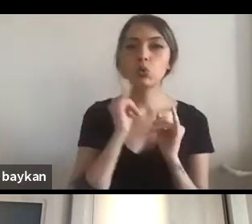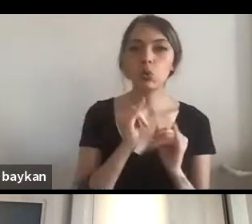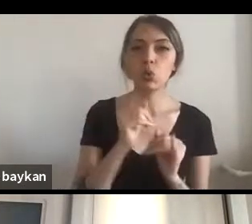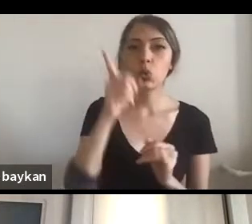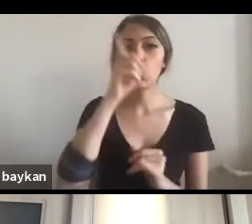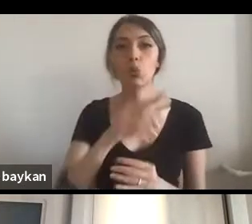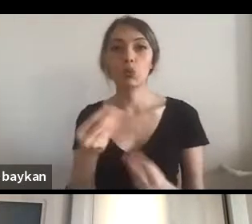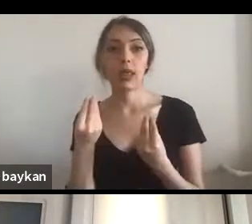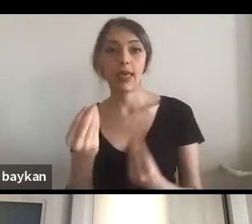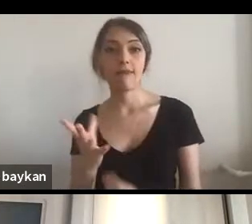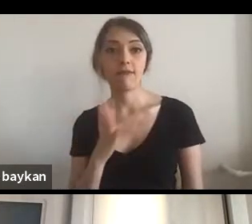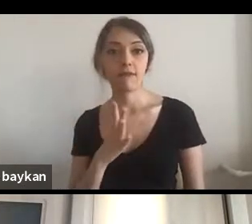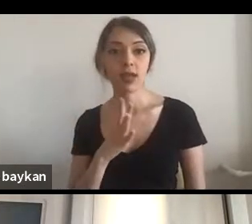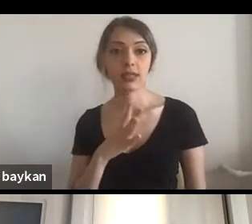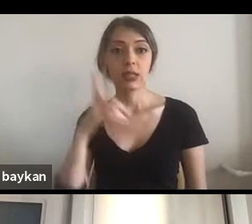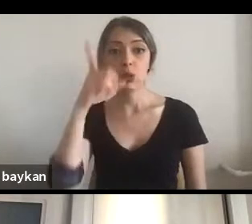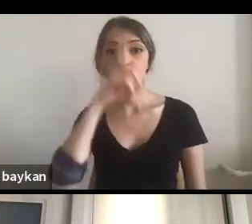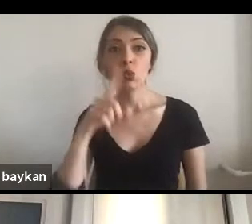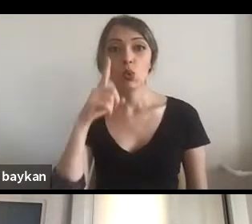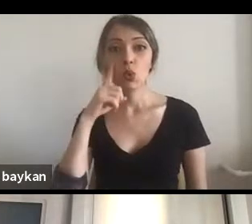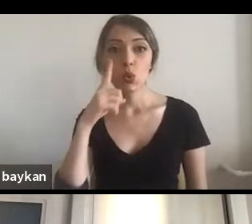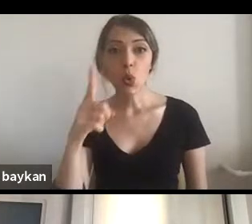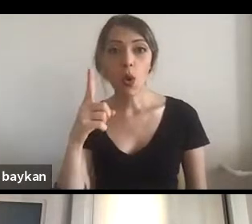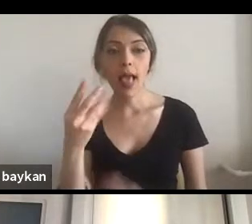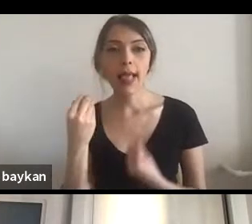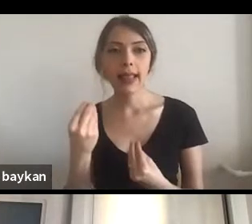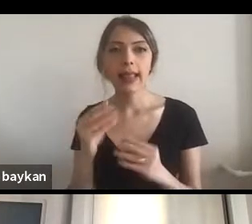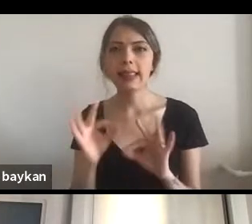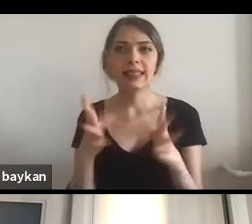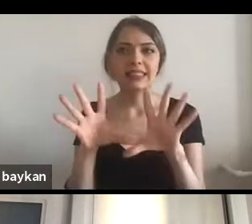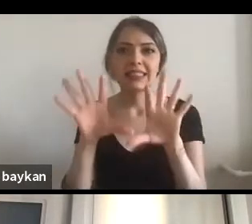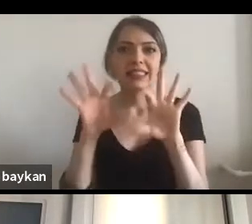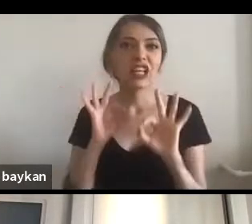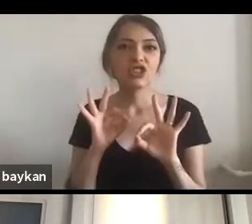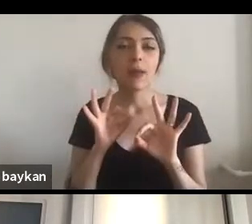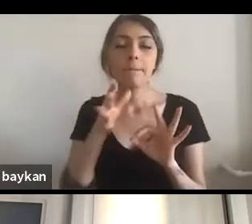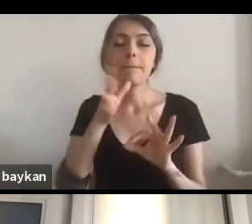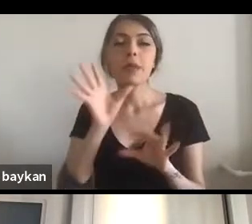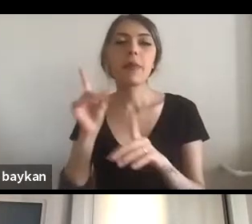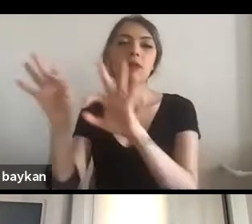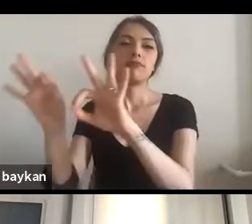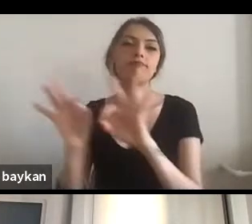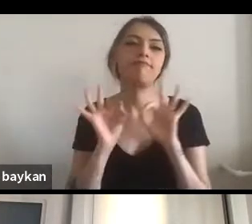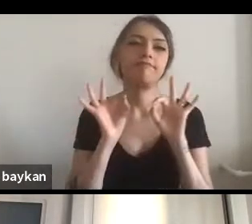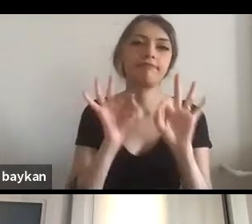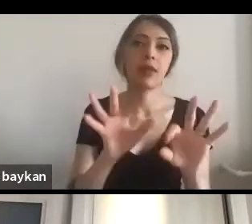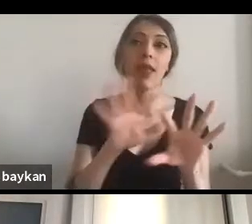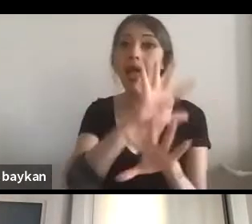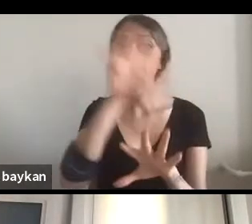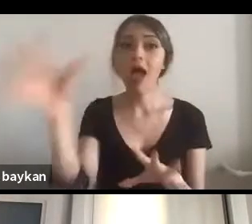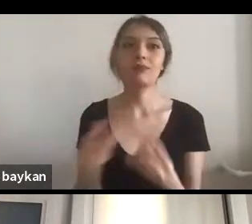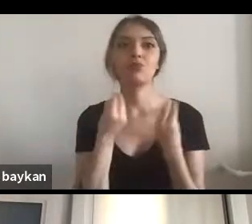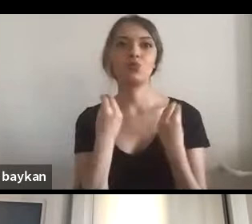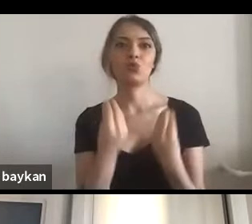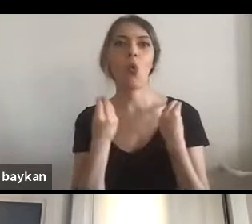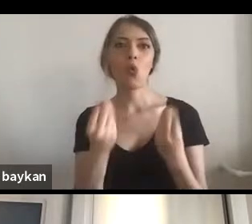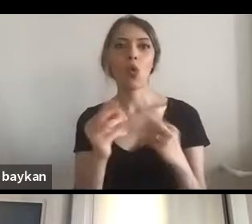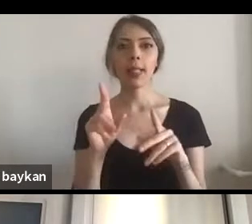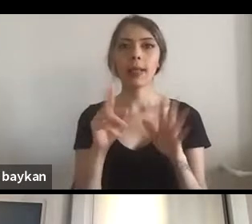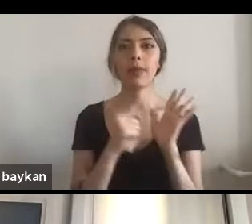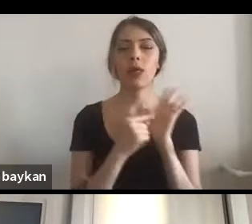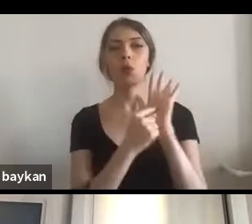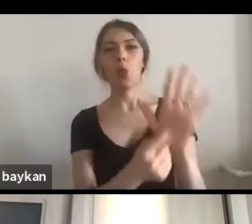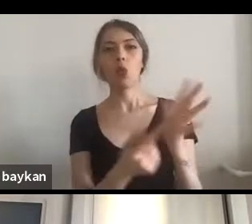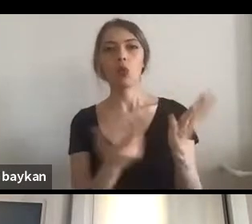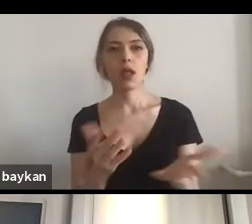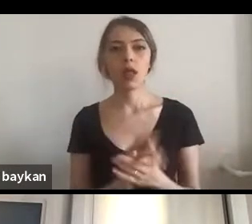o 100 taneyi neye göre seçtiğini belirtmeden aktarıyor. Ve her şeyin çok iyi olduğunu söylüyor. OPUZ